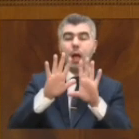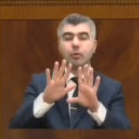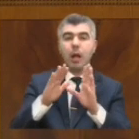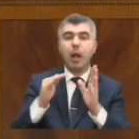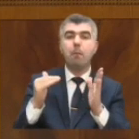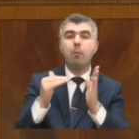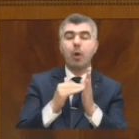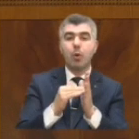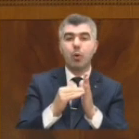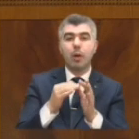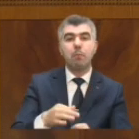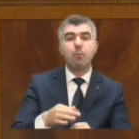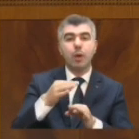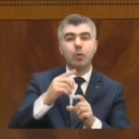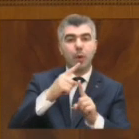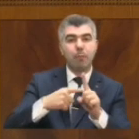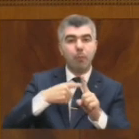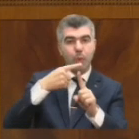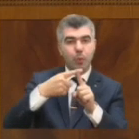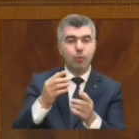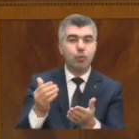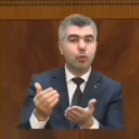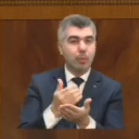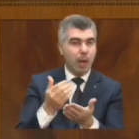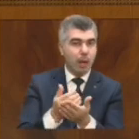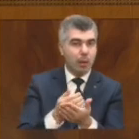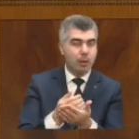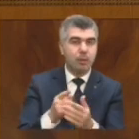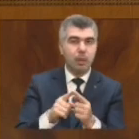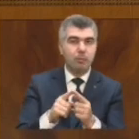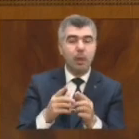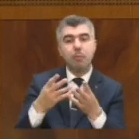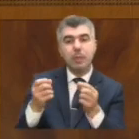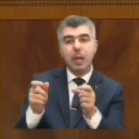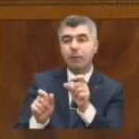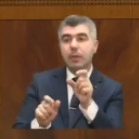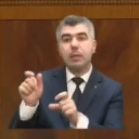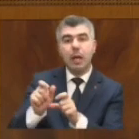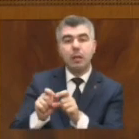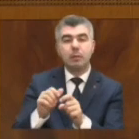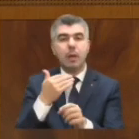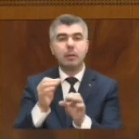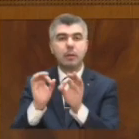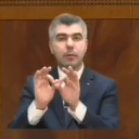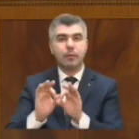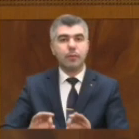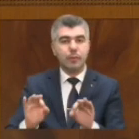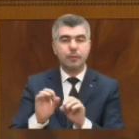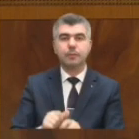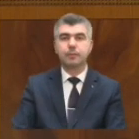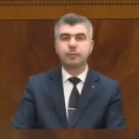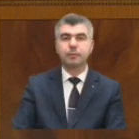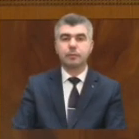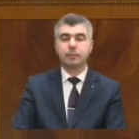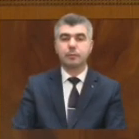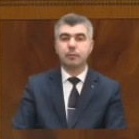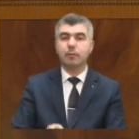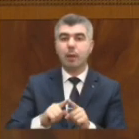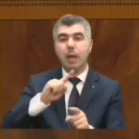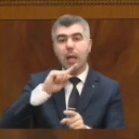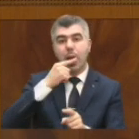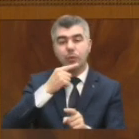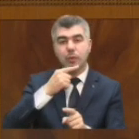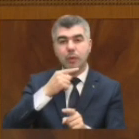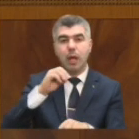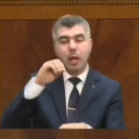مكعب اللي تجمع فيه، وهذا الحمد لله لان نقد العديد من المواطنين والمواطنات. اخت كانت تتكلم على زاكوره، كذلك